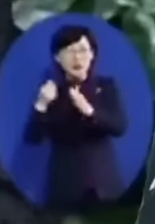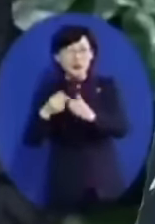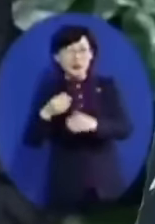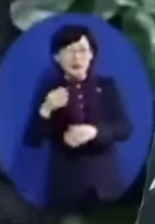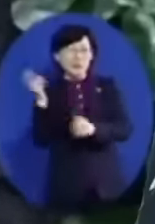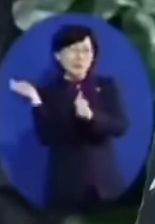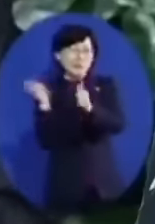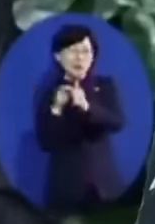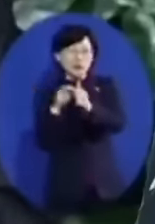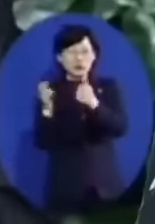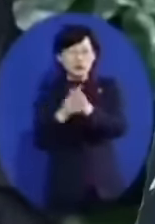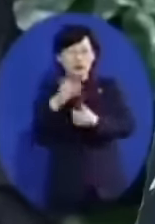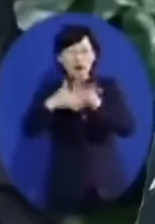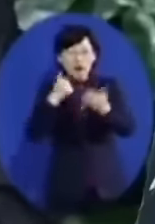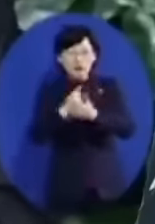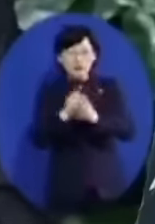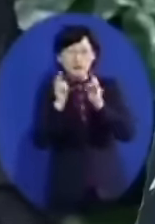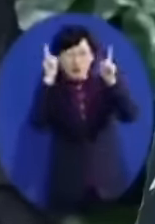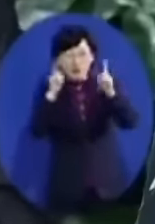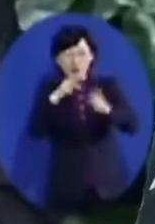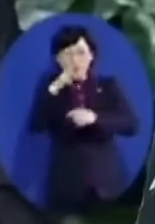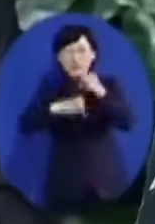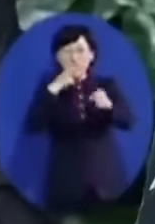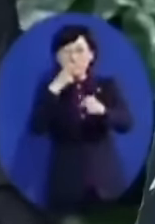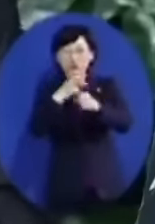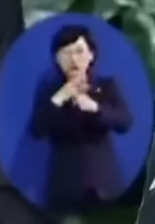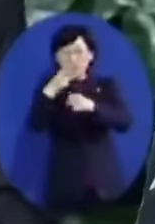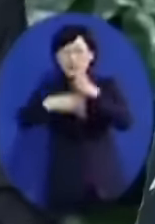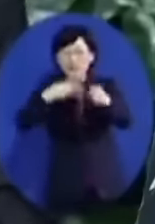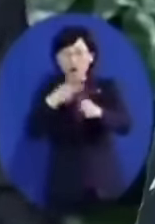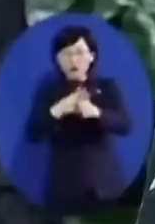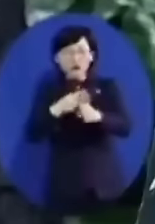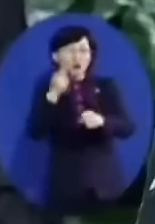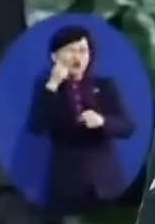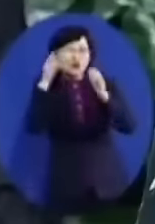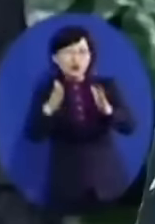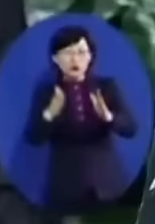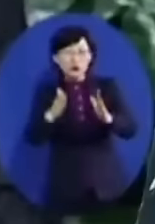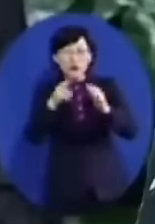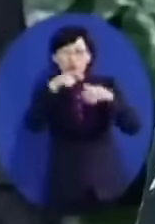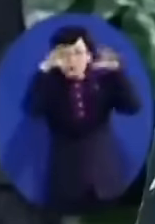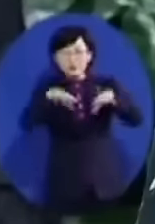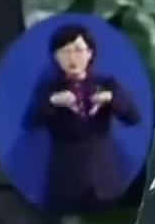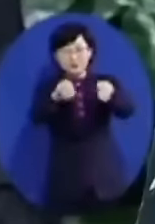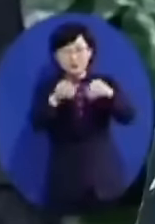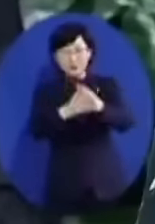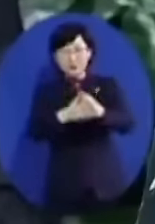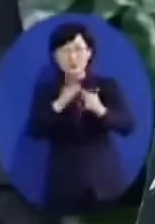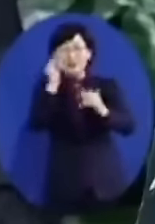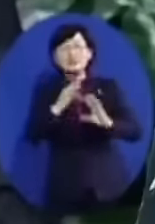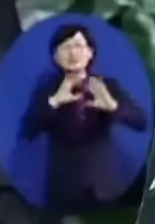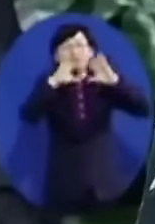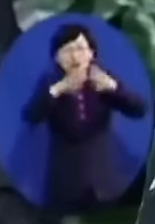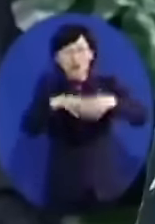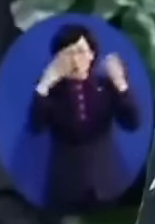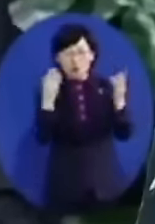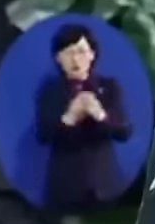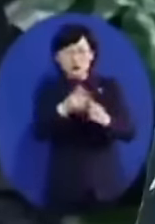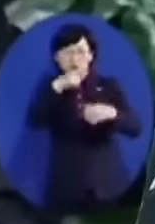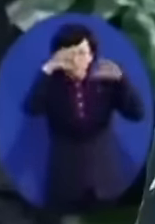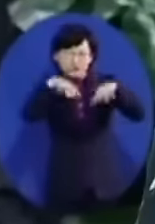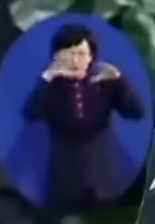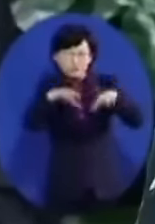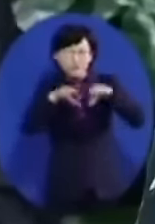진노하사 3년 6개월 동안 비가 오지 않게 했습니다. 그래서 이스라엘은 완전히 가뭄으로